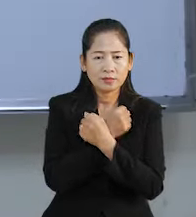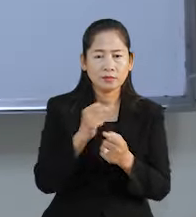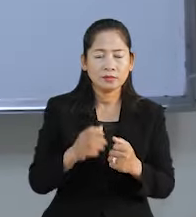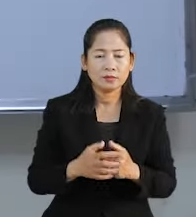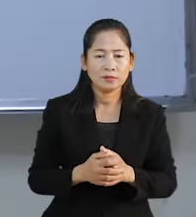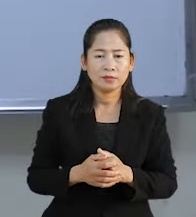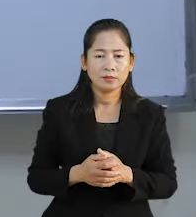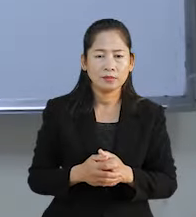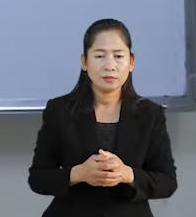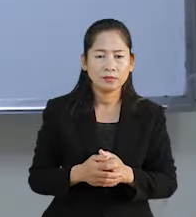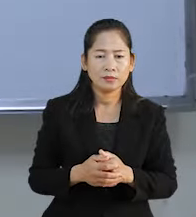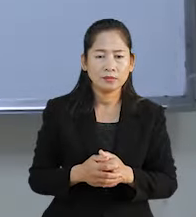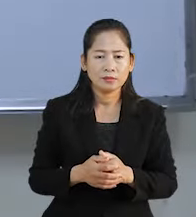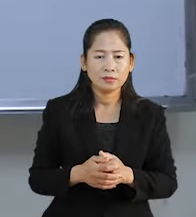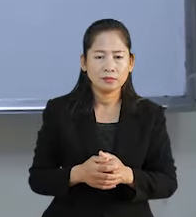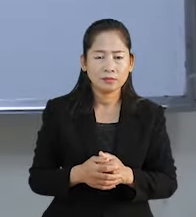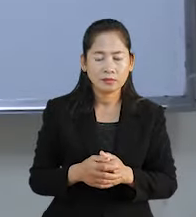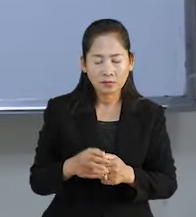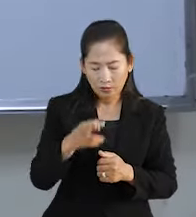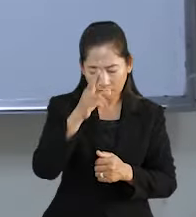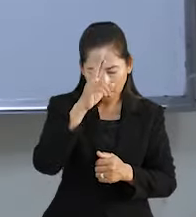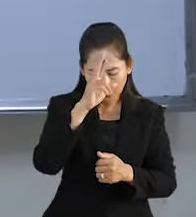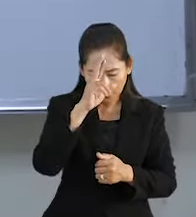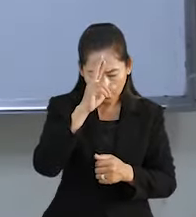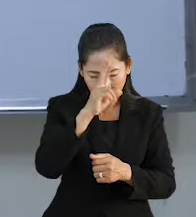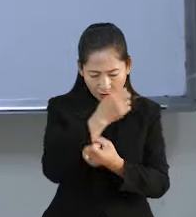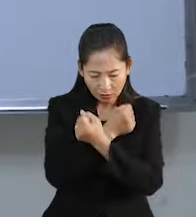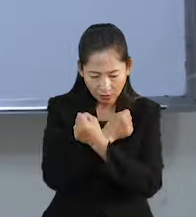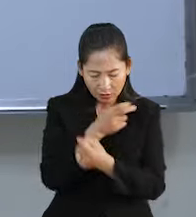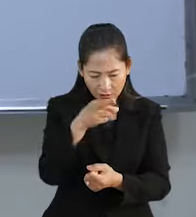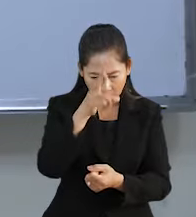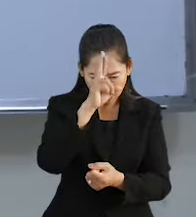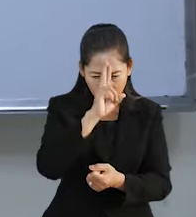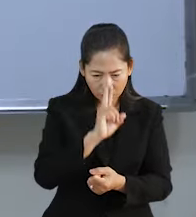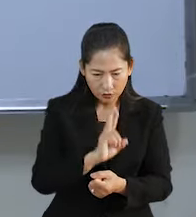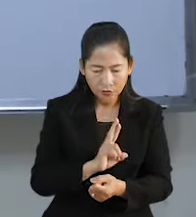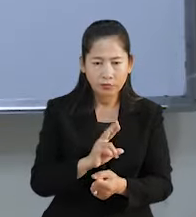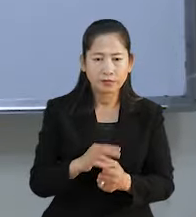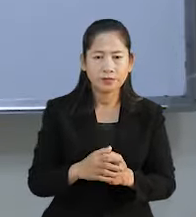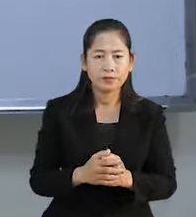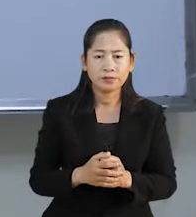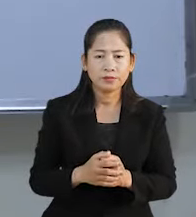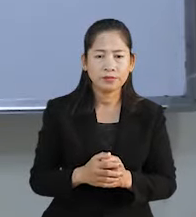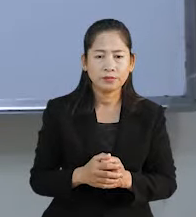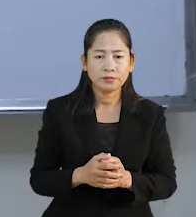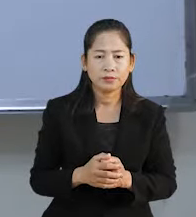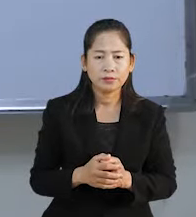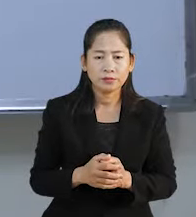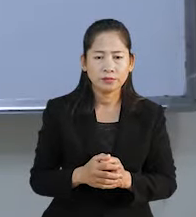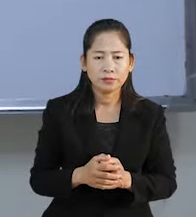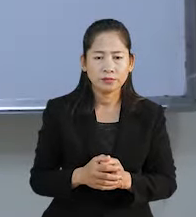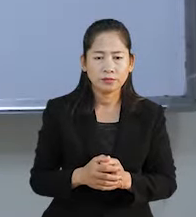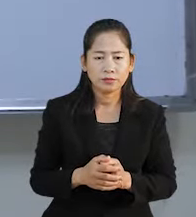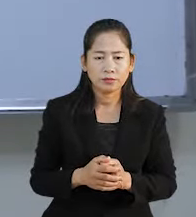នគោរពណាកូនណាចាស្រឡាញ់គោរ